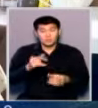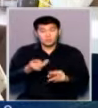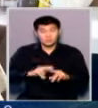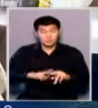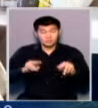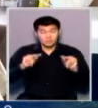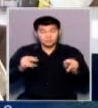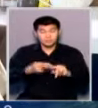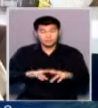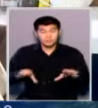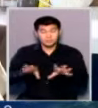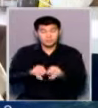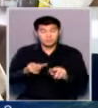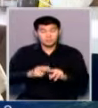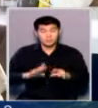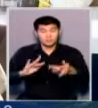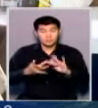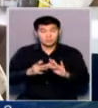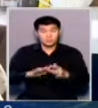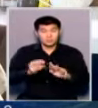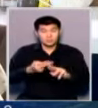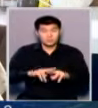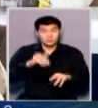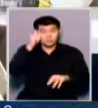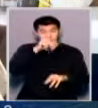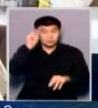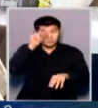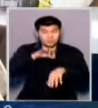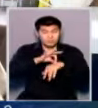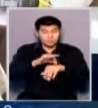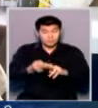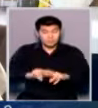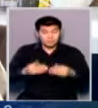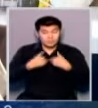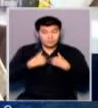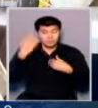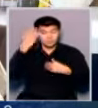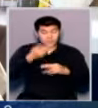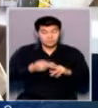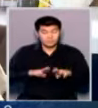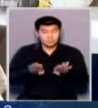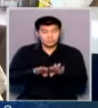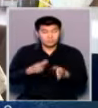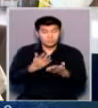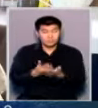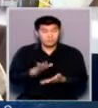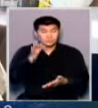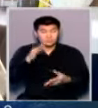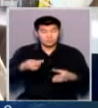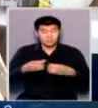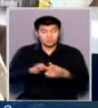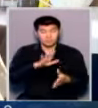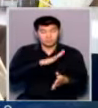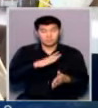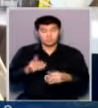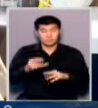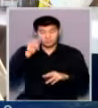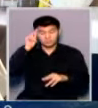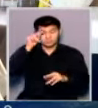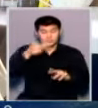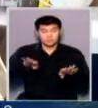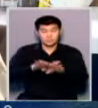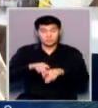мұғаліммен онлайн сабақ өткізді бір жыл бойы. Енді біз ойлаймыз, онында нәтижесі болды деп, соның